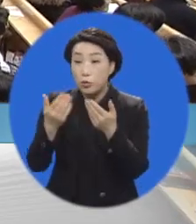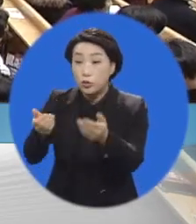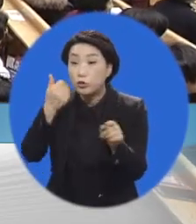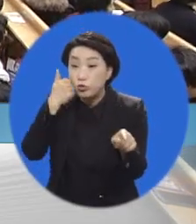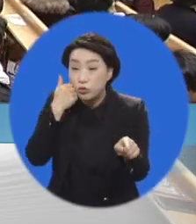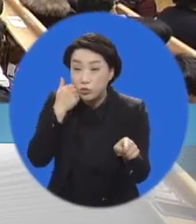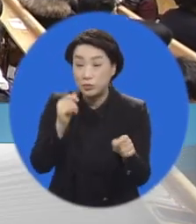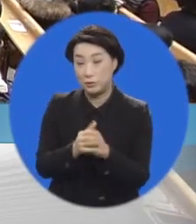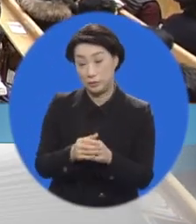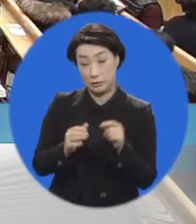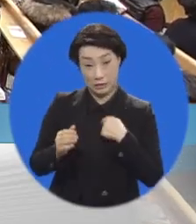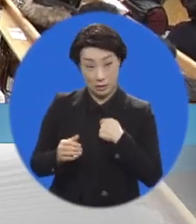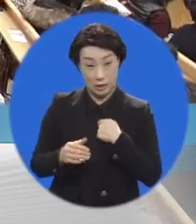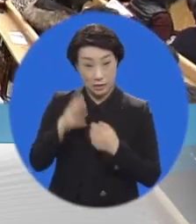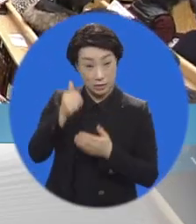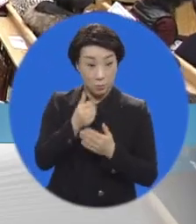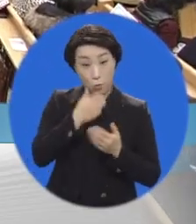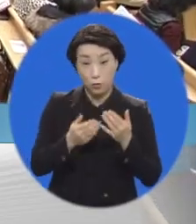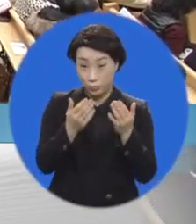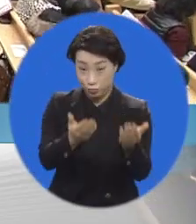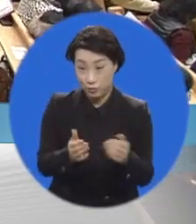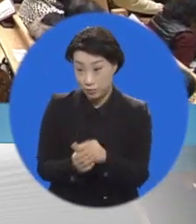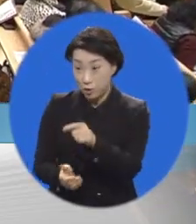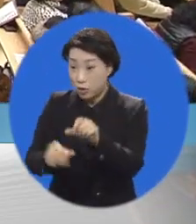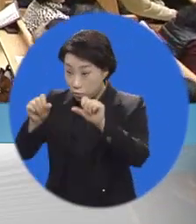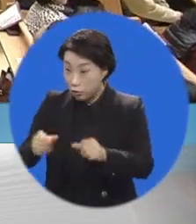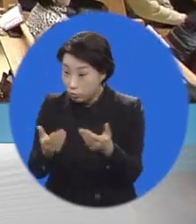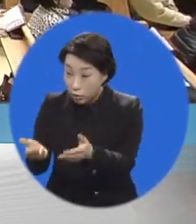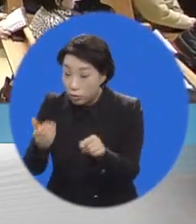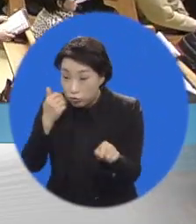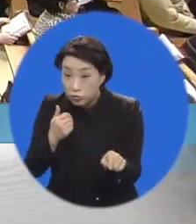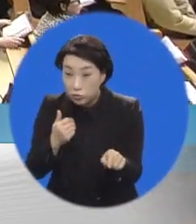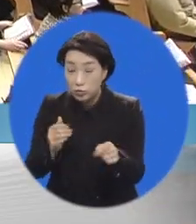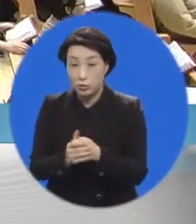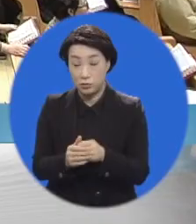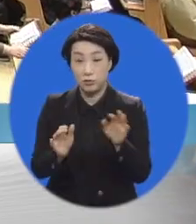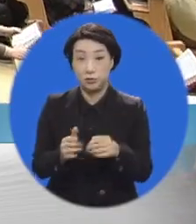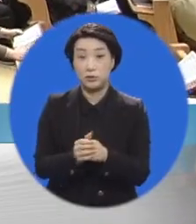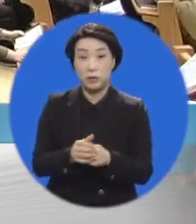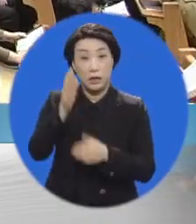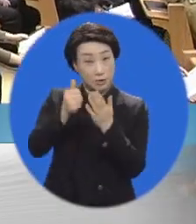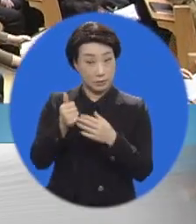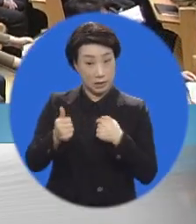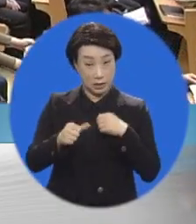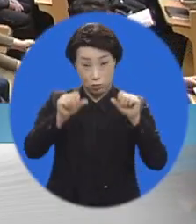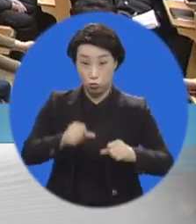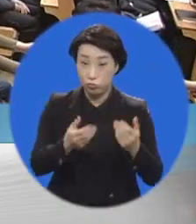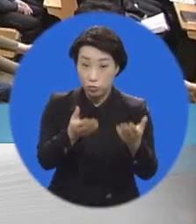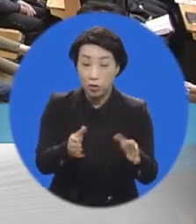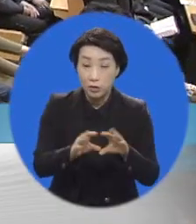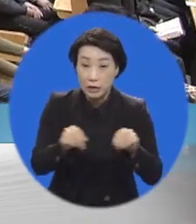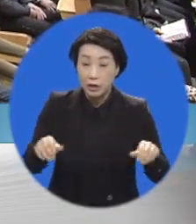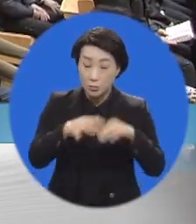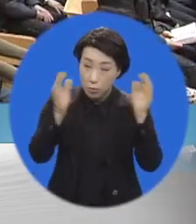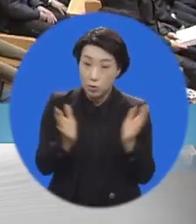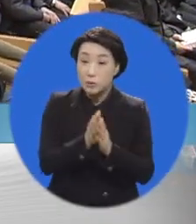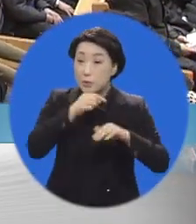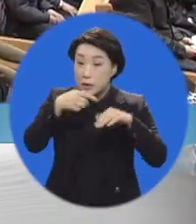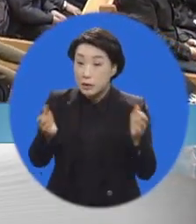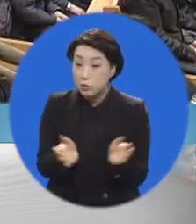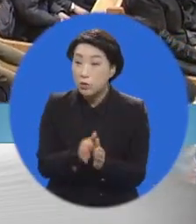축복하는 자에게는 내가 복을 내리고 너를 저주하는 자에게는 내가 저주하리니 땅의 모든